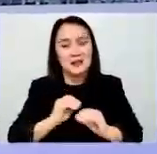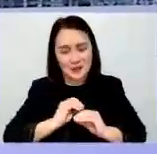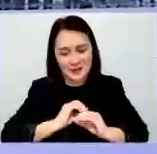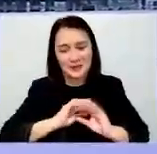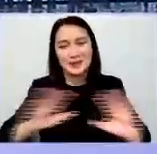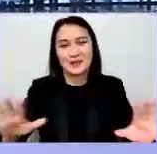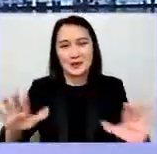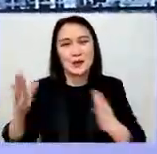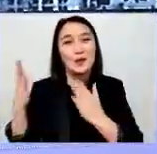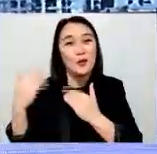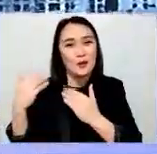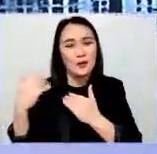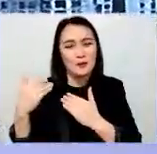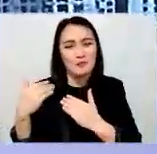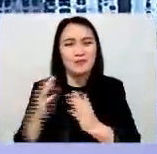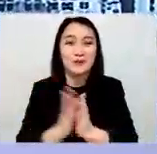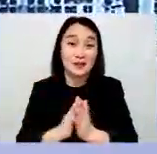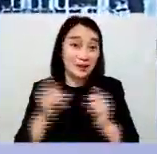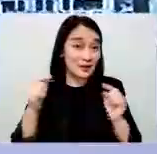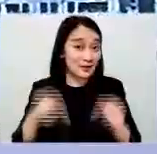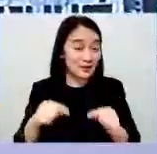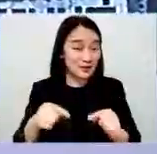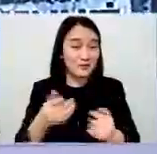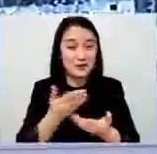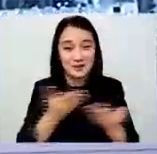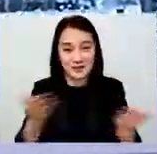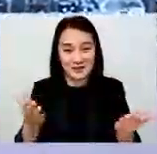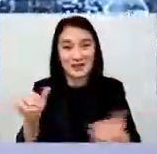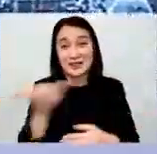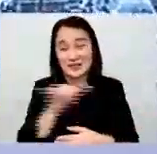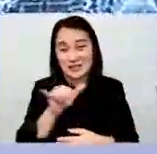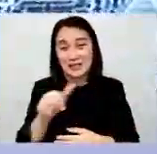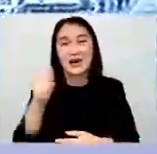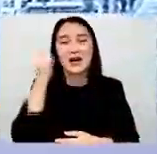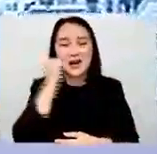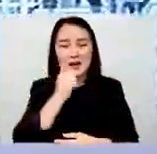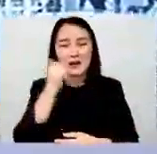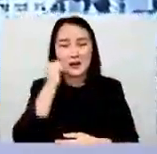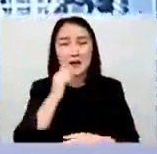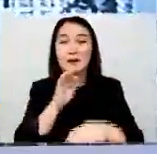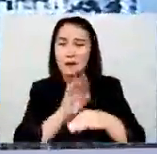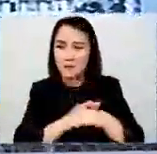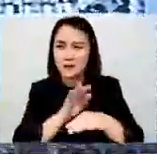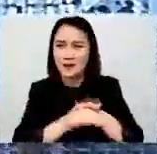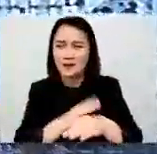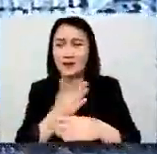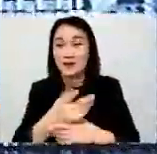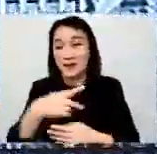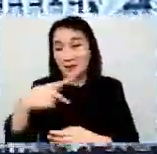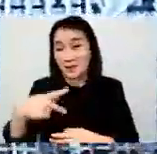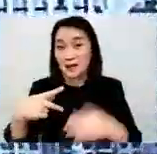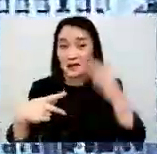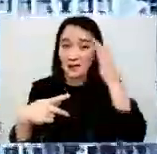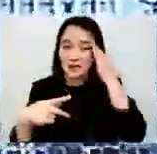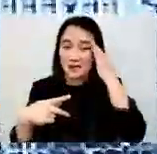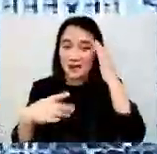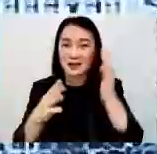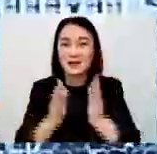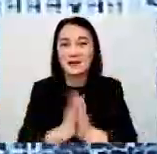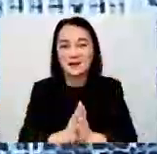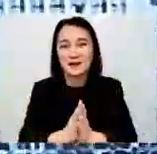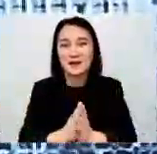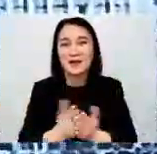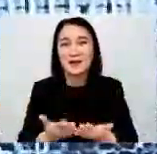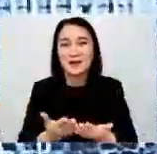Ang pabaon lang namin ngayong gabi, tulad po ng araw-araw namin paalala. Gaya ng Kay Alaman, ang diwa ng Kapaskuhan